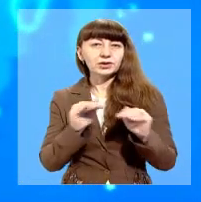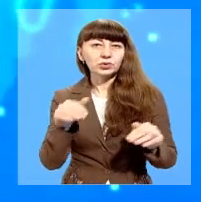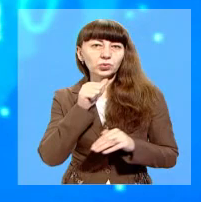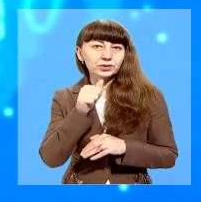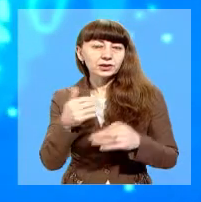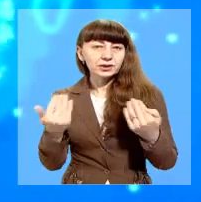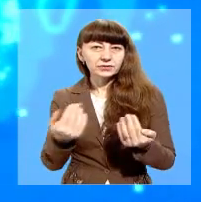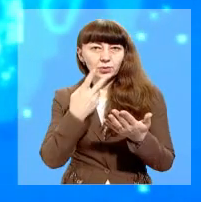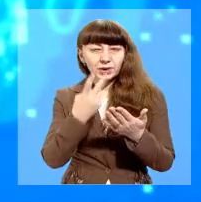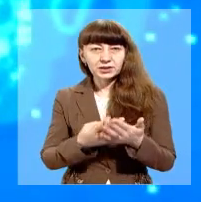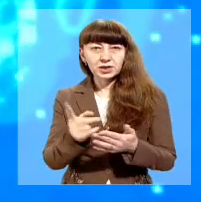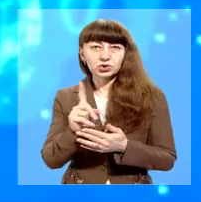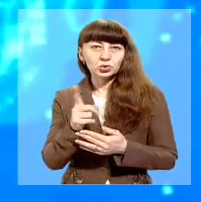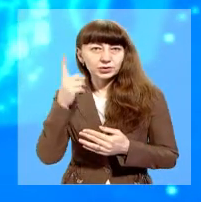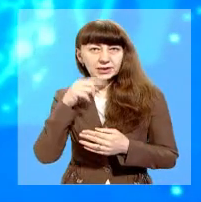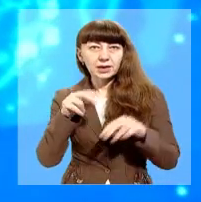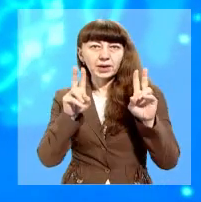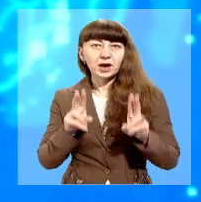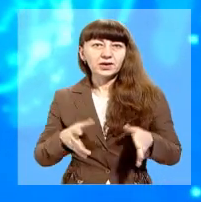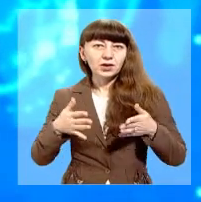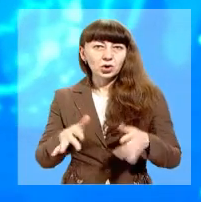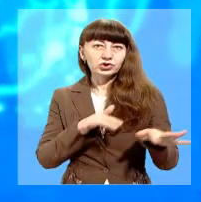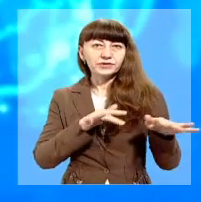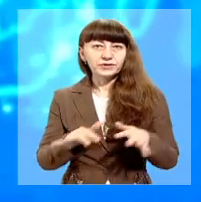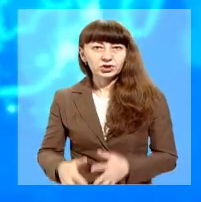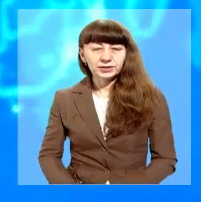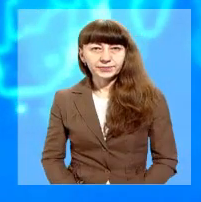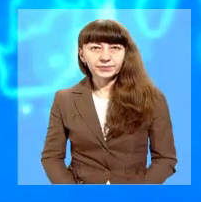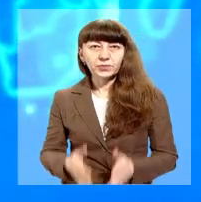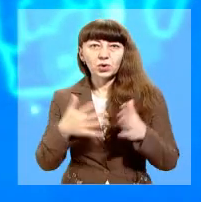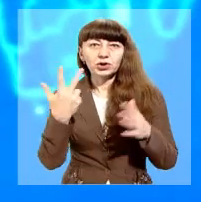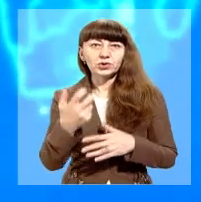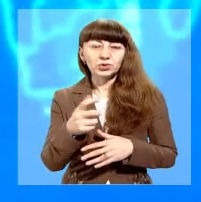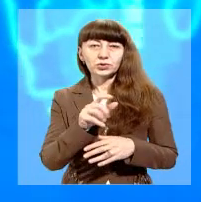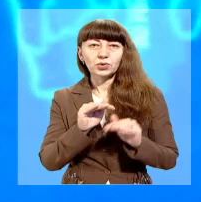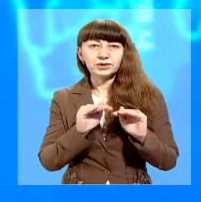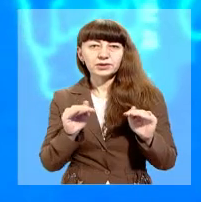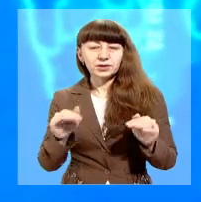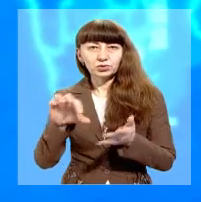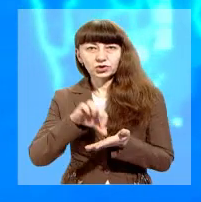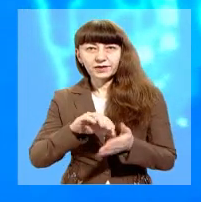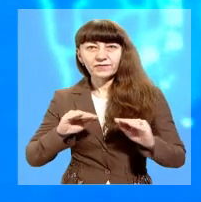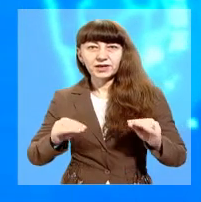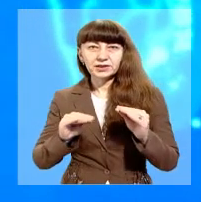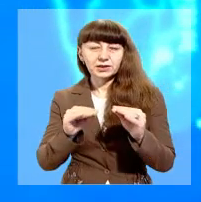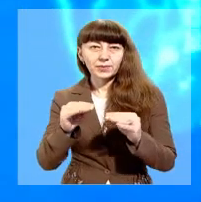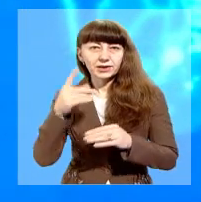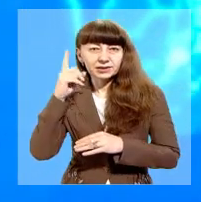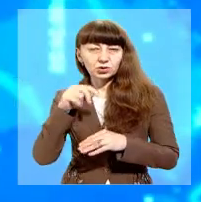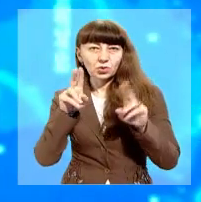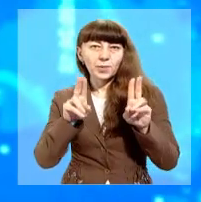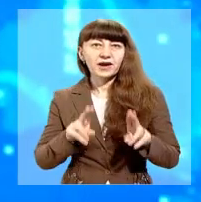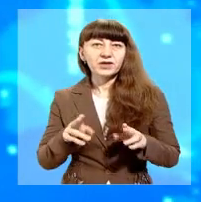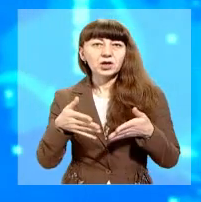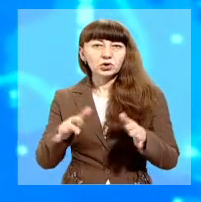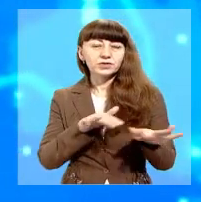Кустаная сегодня доказали, что знают правила дорожного движения. Более 300 ребят приняли участие в фестивале знатоков ПДД.